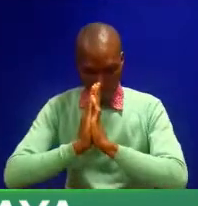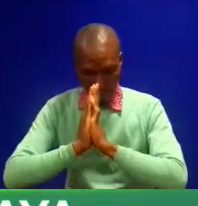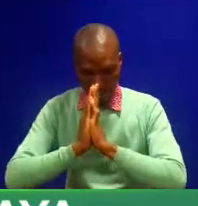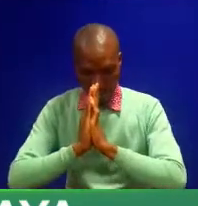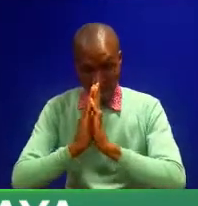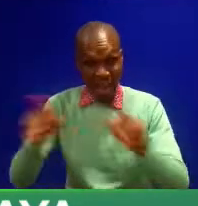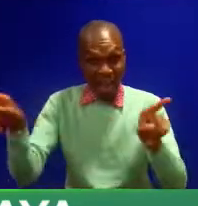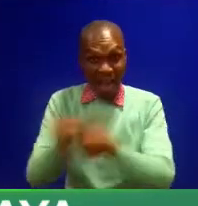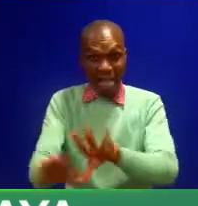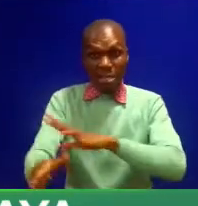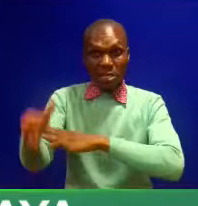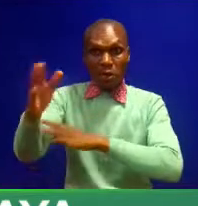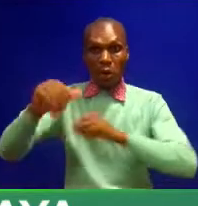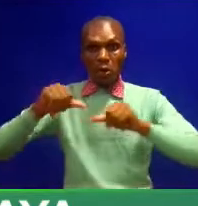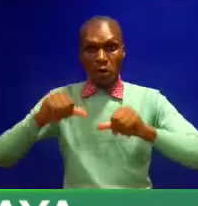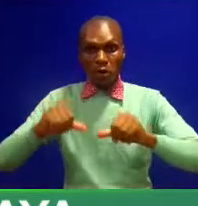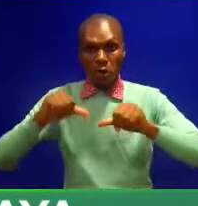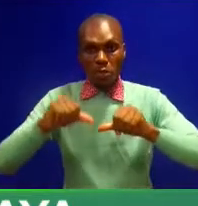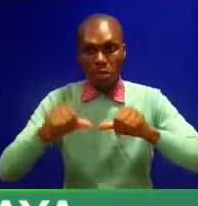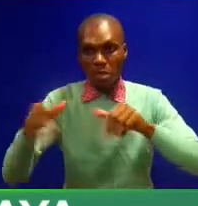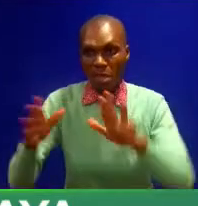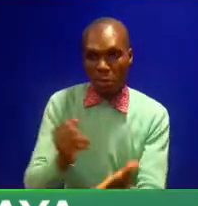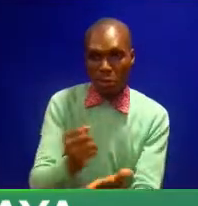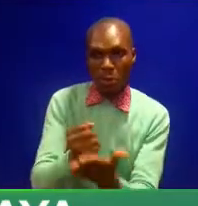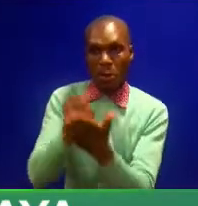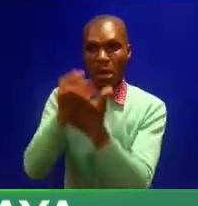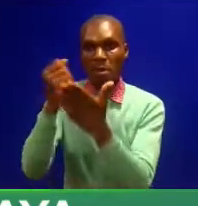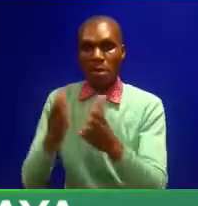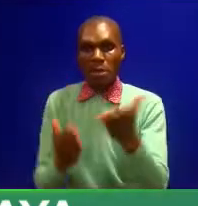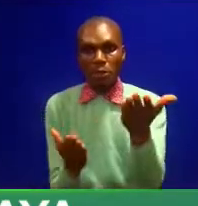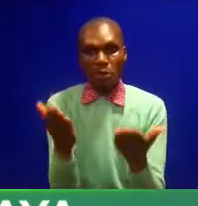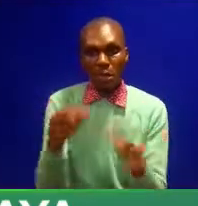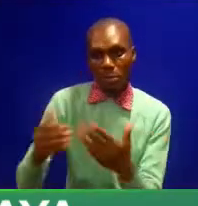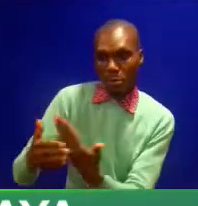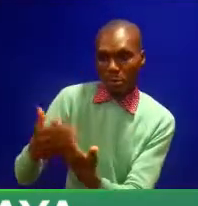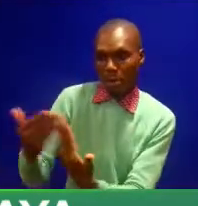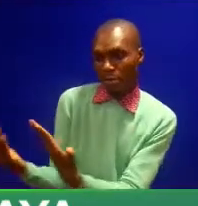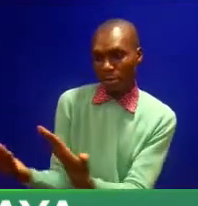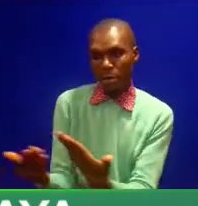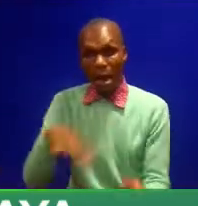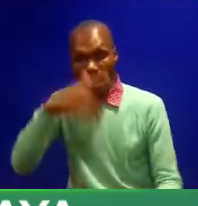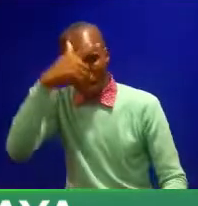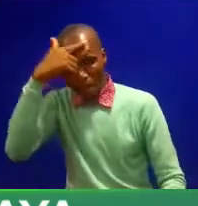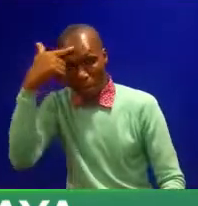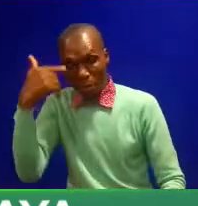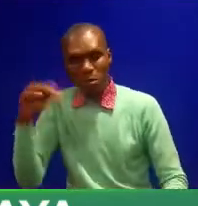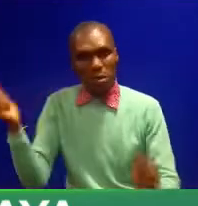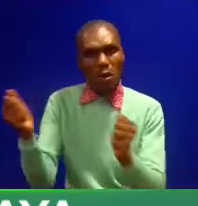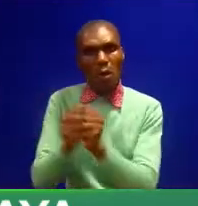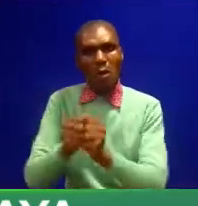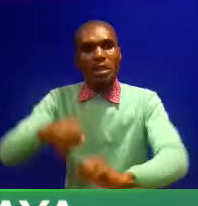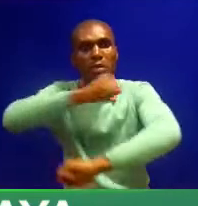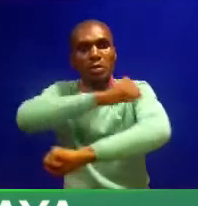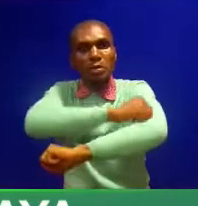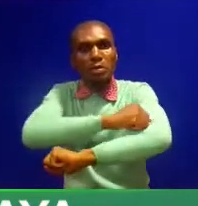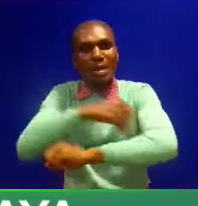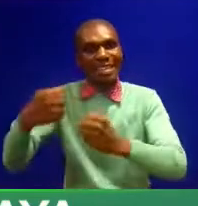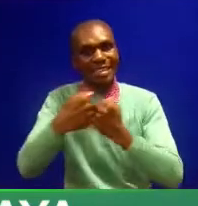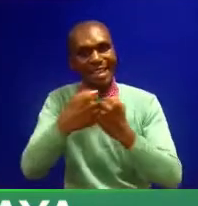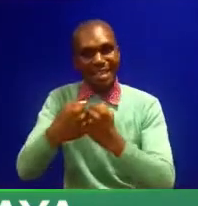sae agendera ko bakonya na kubara na kubarinda ekegera amangana ari chisukuru na